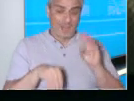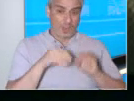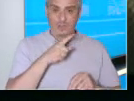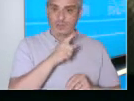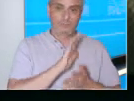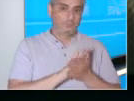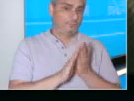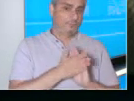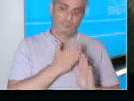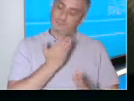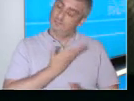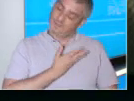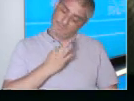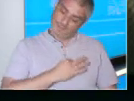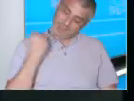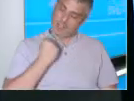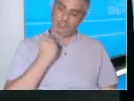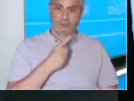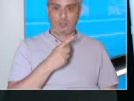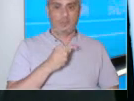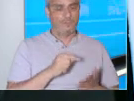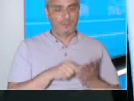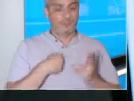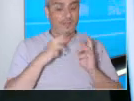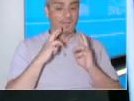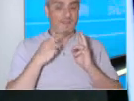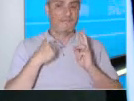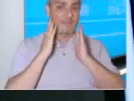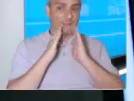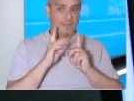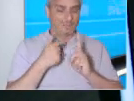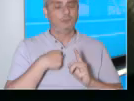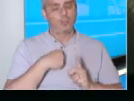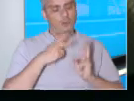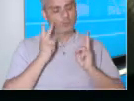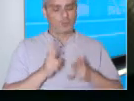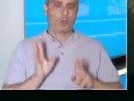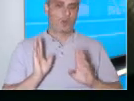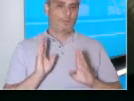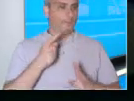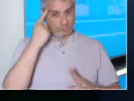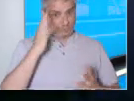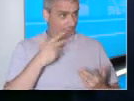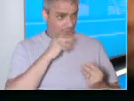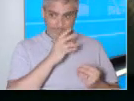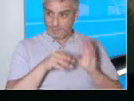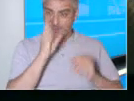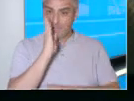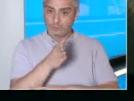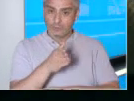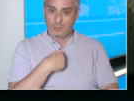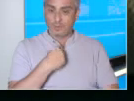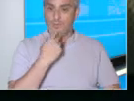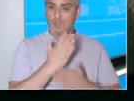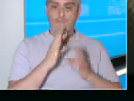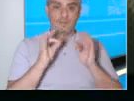הם הולכים לקבל מכה קשה. אפרופו. לכן אני מקווה ומאמין שאנחנו יכולים, אתה יודע מה, דיברת על בחירה ישירה, אני אומר